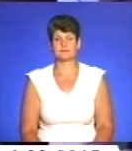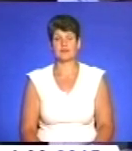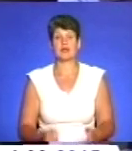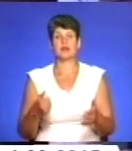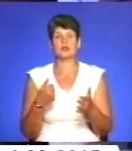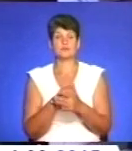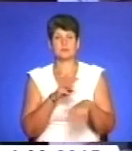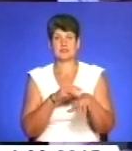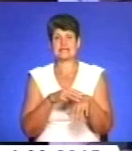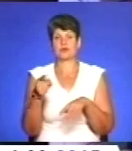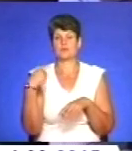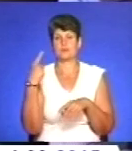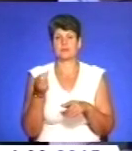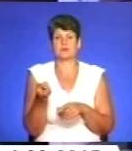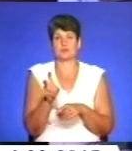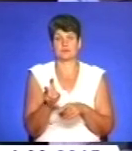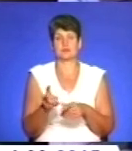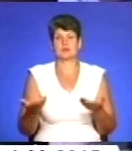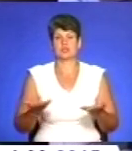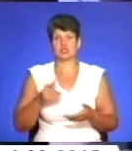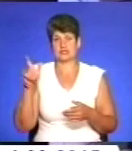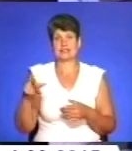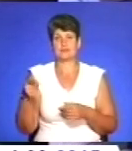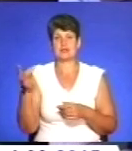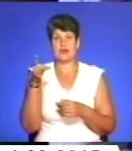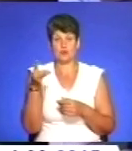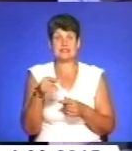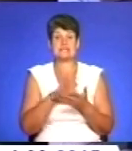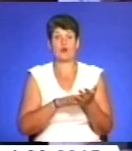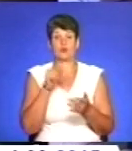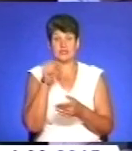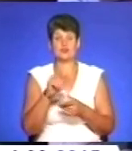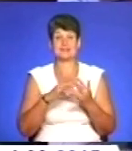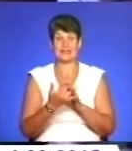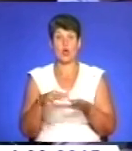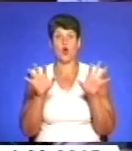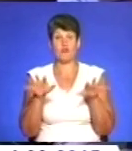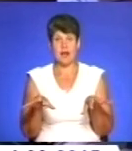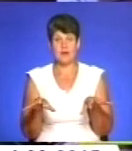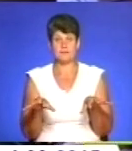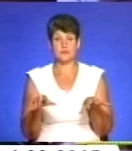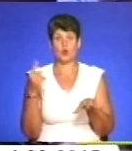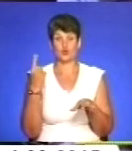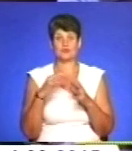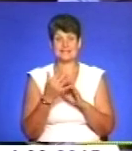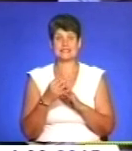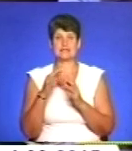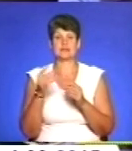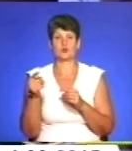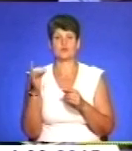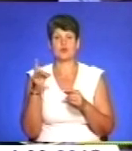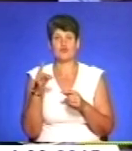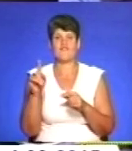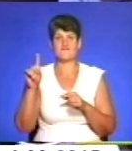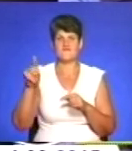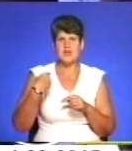правоохоронців Тернопільської області звернувся один із жителів Тернопільського району із заявою про те, що сільський голова одного із сіл Тернопільського району вимагає у